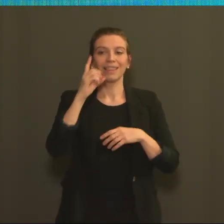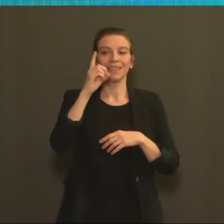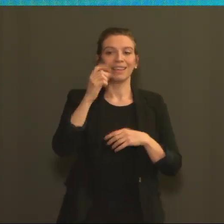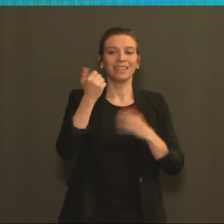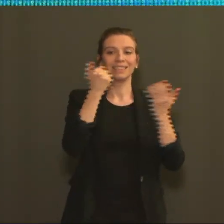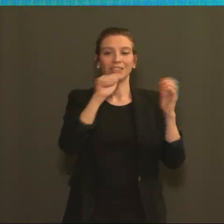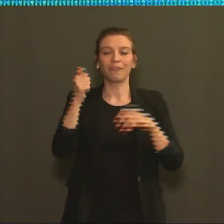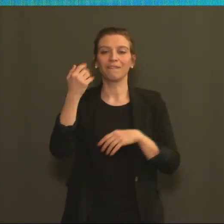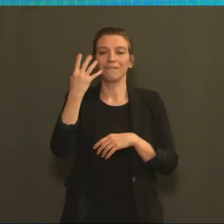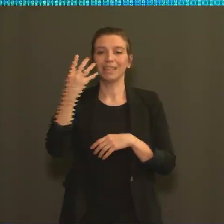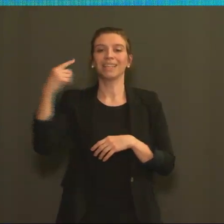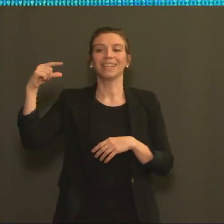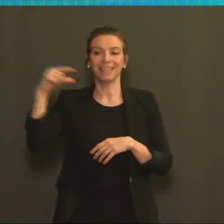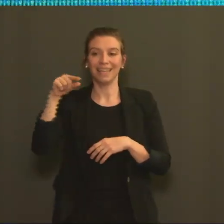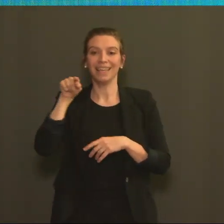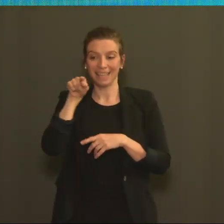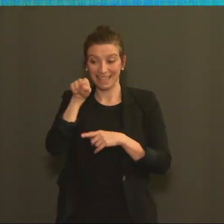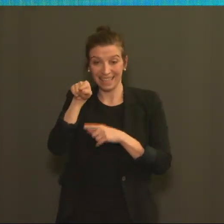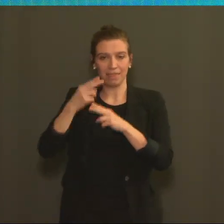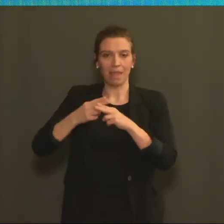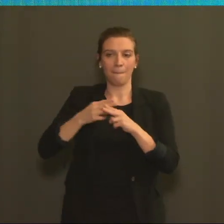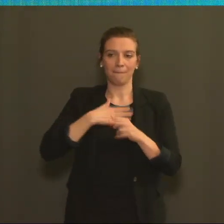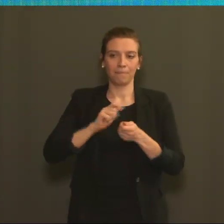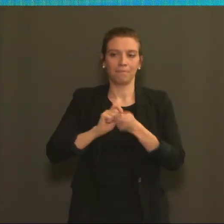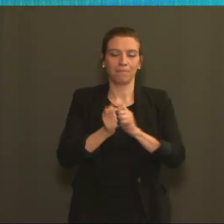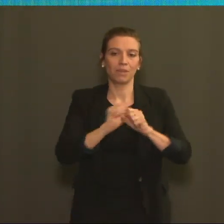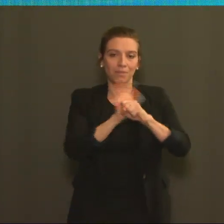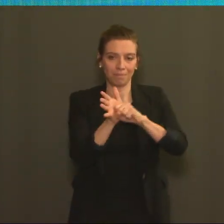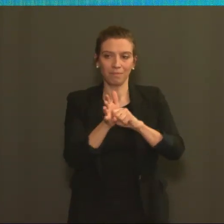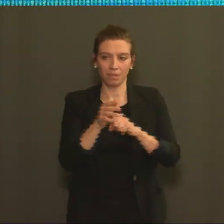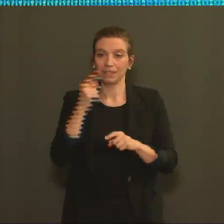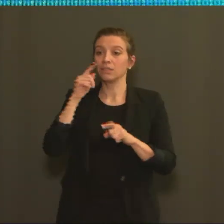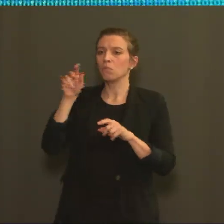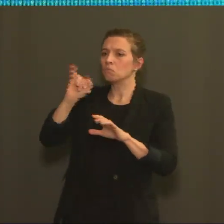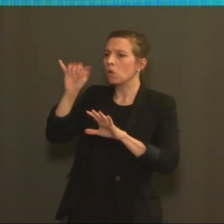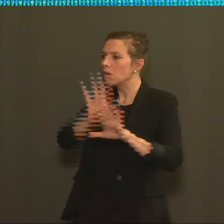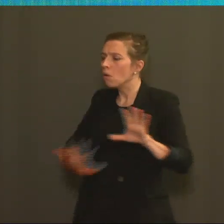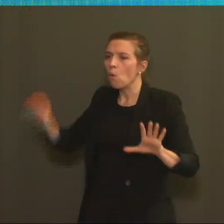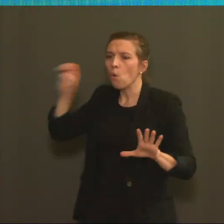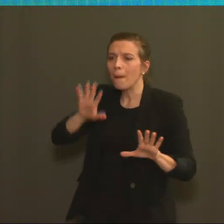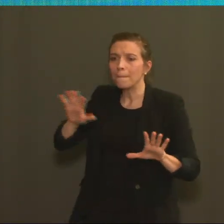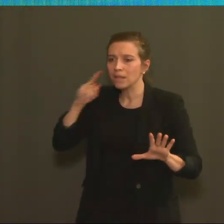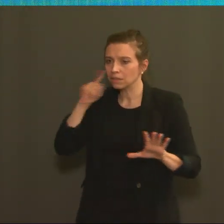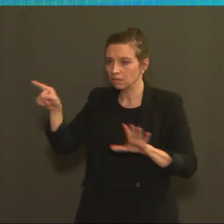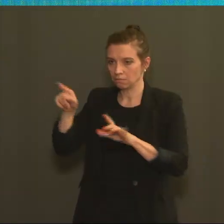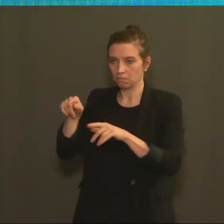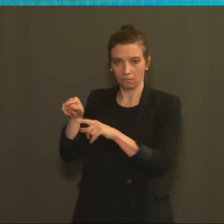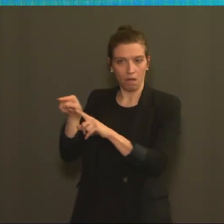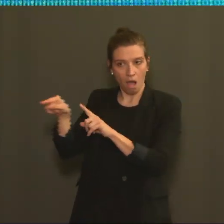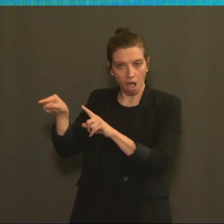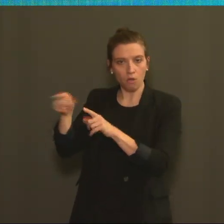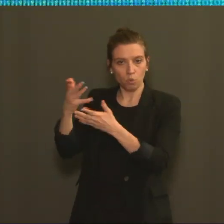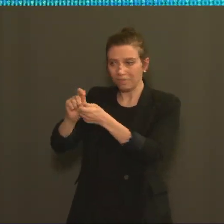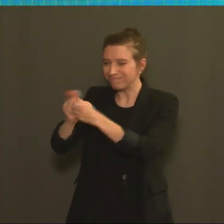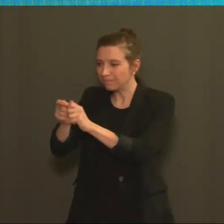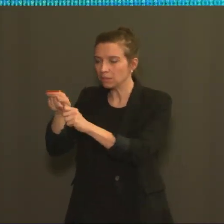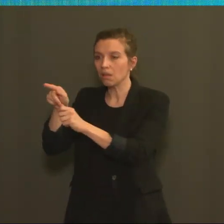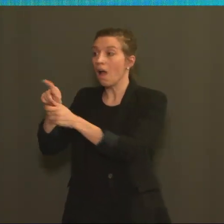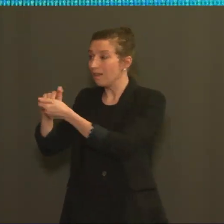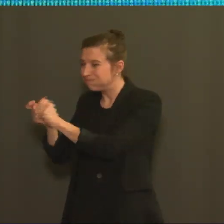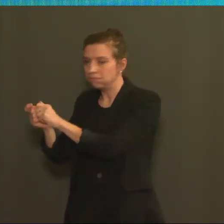we eigenlijk zien bij de meeste europese virussen sinds maart het is weliswaar mogelijk dat